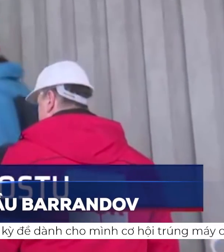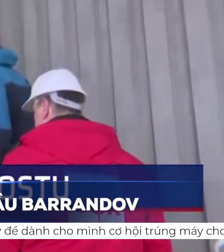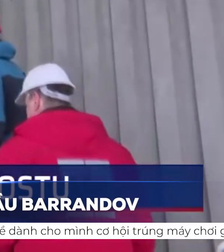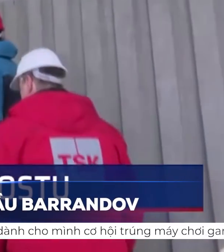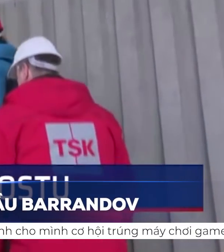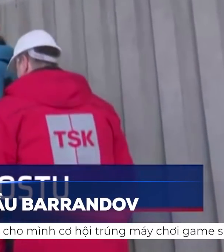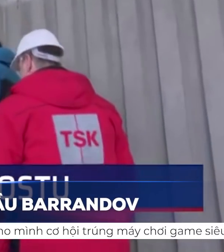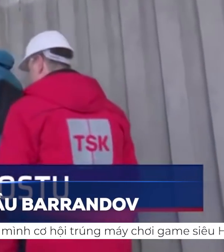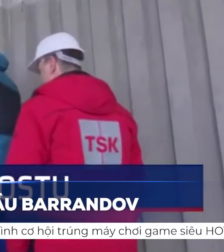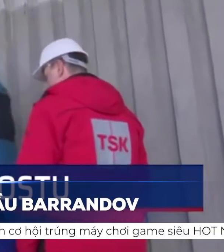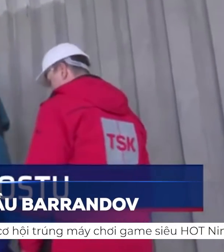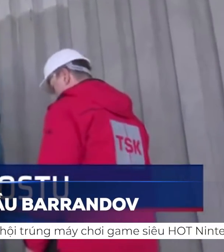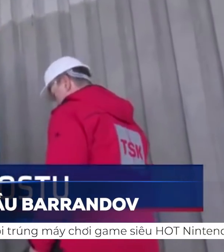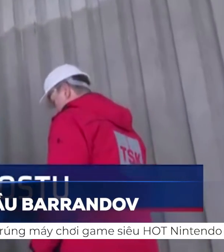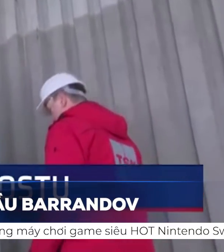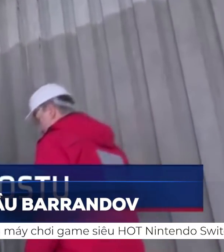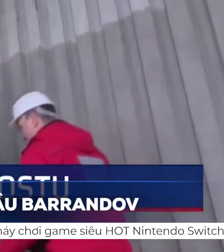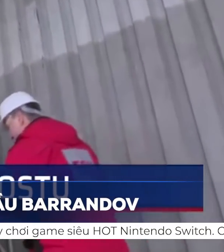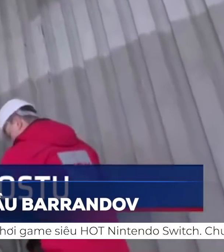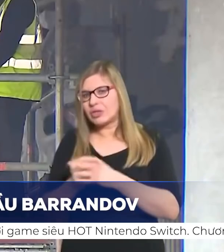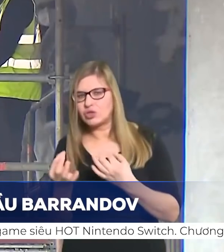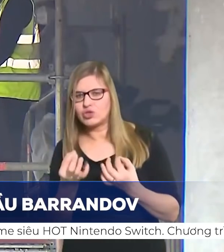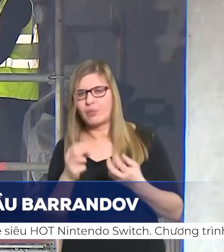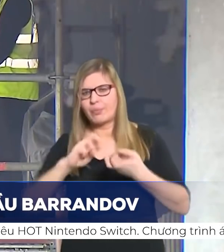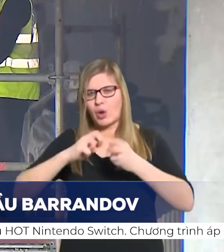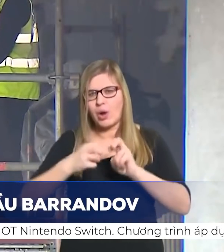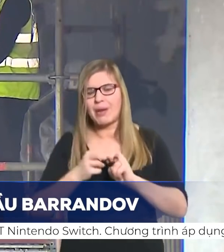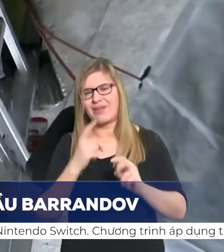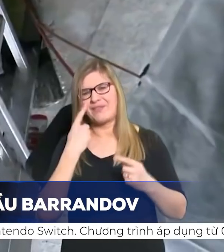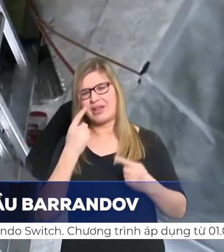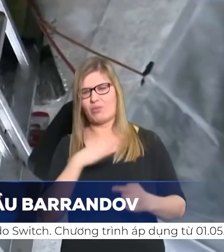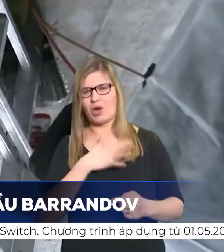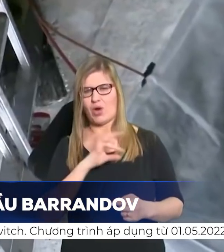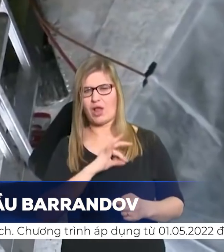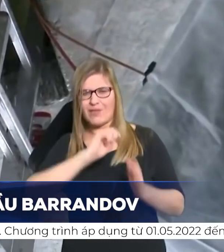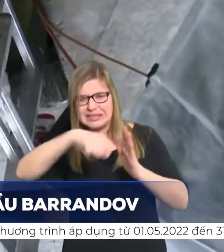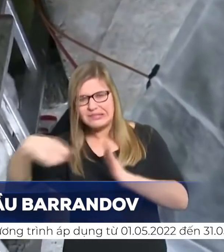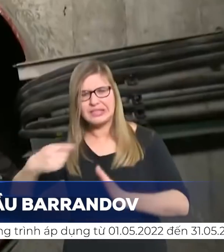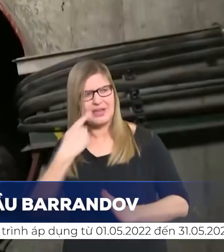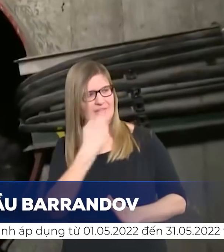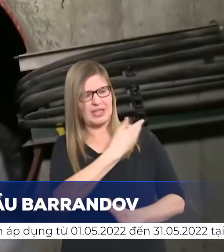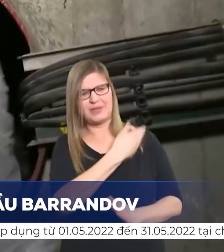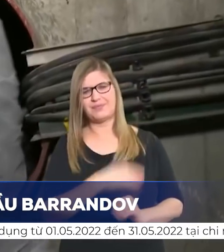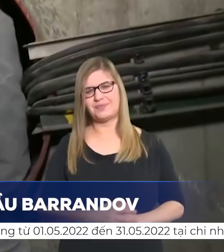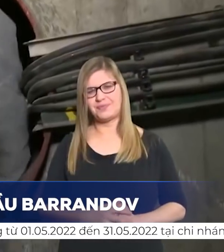dài 110 ngày và sẽ mất gần 600 triệu korun. Các đường vòng chính thức sẽ đi qua đường vành đai Praha